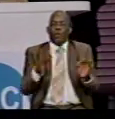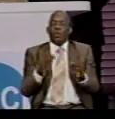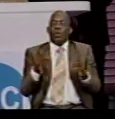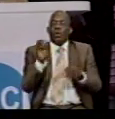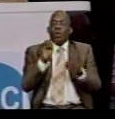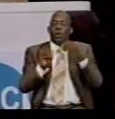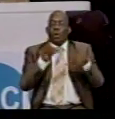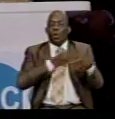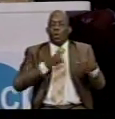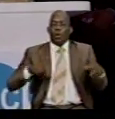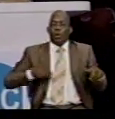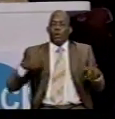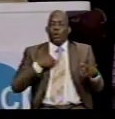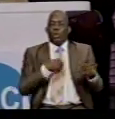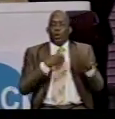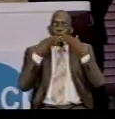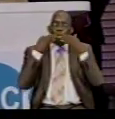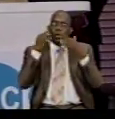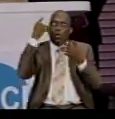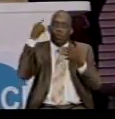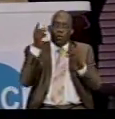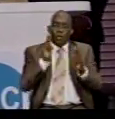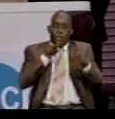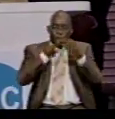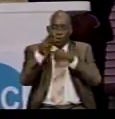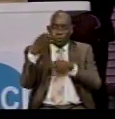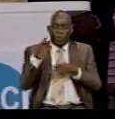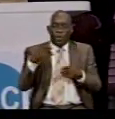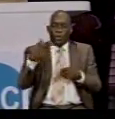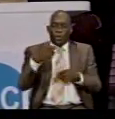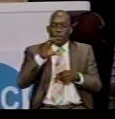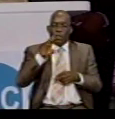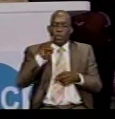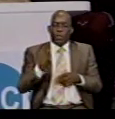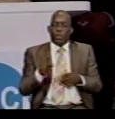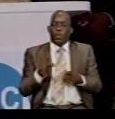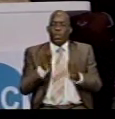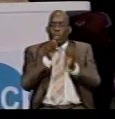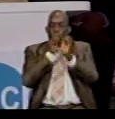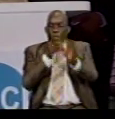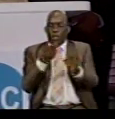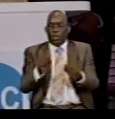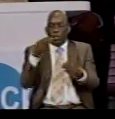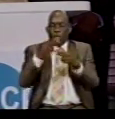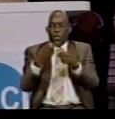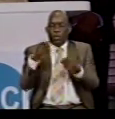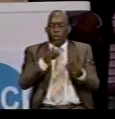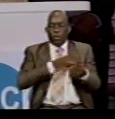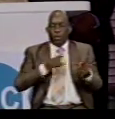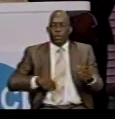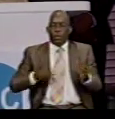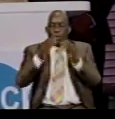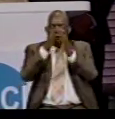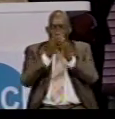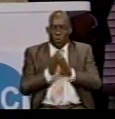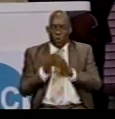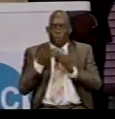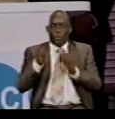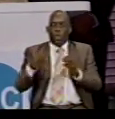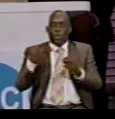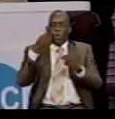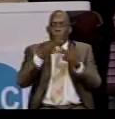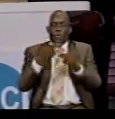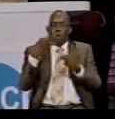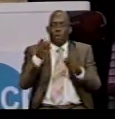Oh Seigneur, nous te remercions pour la vision de la croisade globale. The name of the Lord. Bénis le nom du Seigneur. Worship the name of the Lord. Loue le nom du